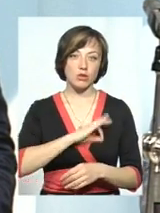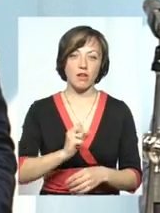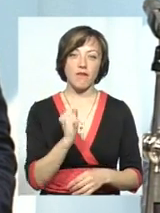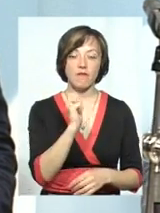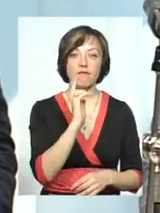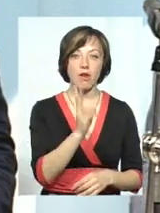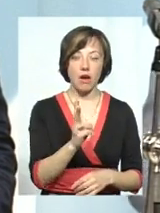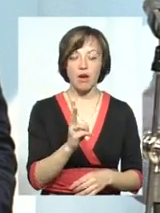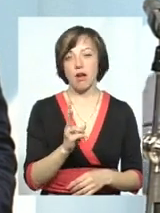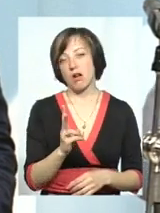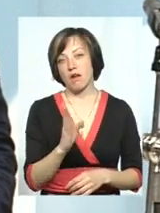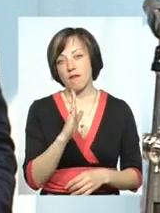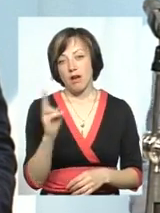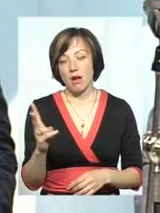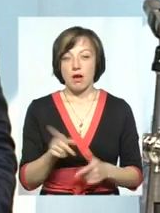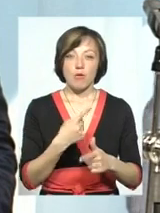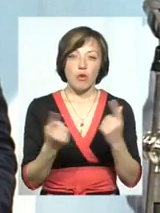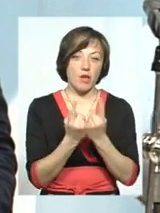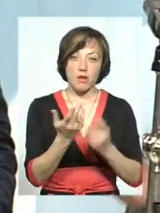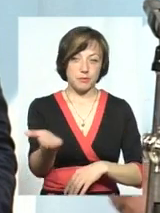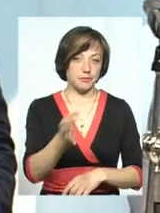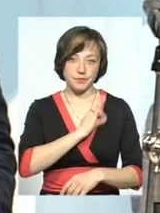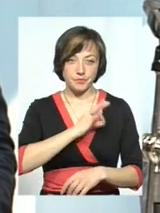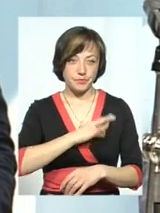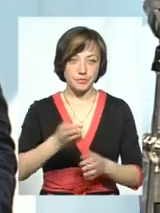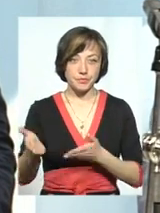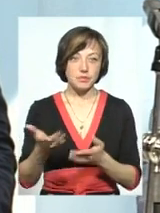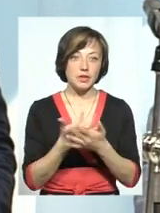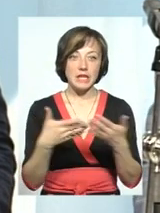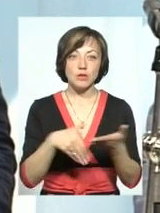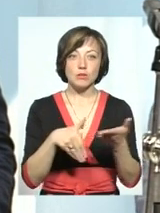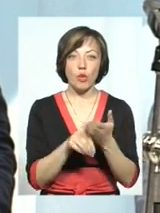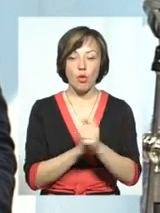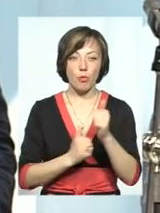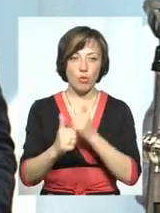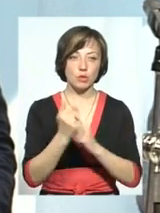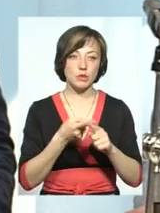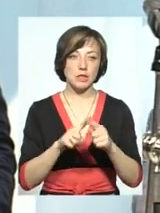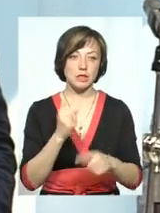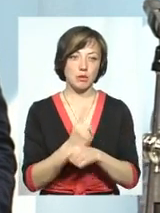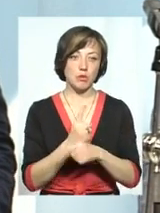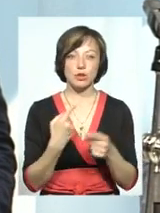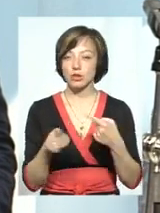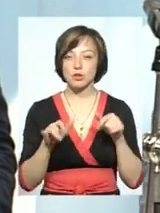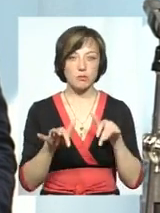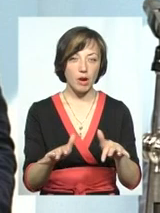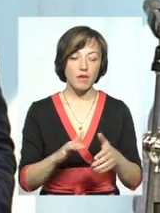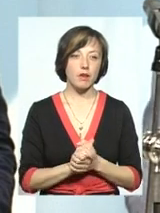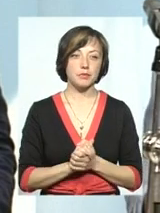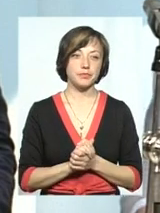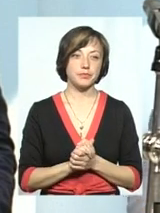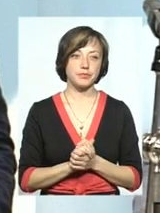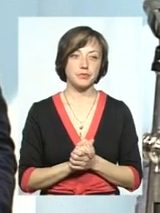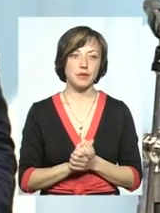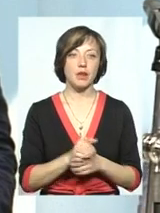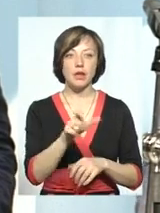там однокласники, будь ласка, там використовувати ці браусеки, там різні способи технології обходу цієї заборони. Це інша справа, коротше. Ми це, я думаю,